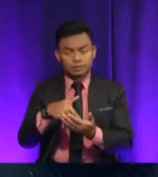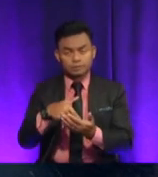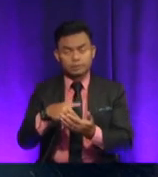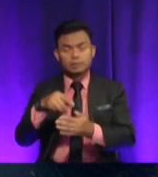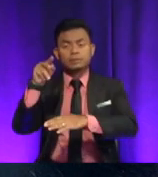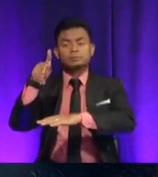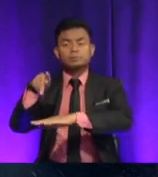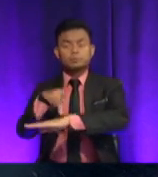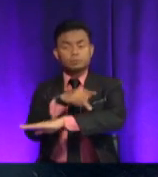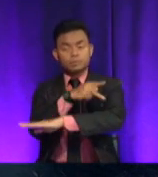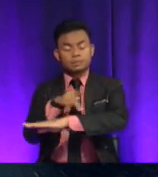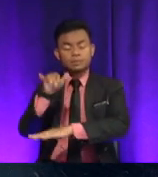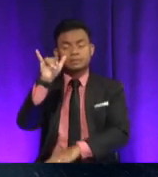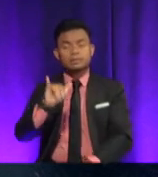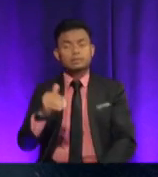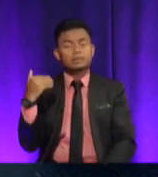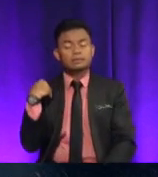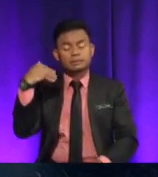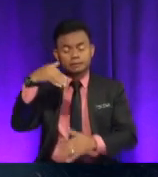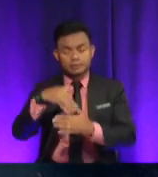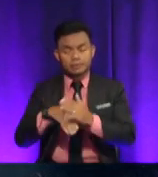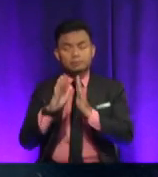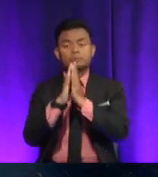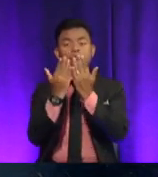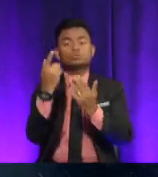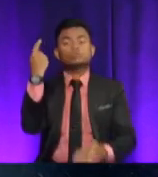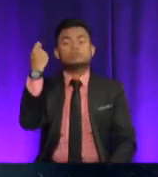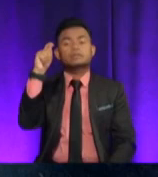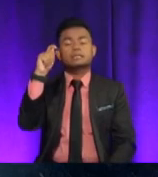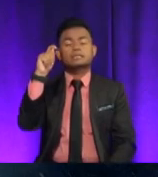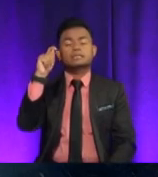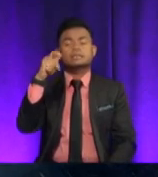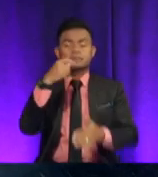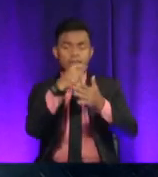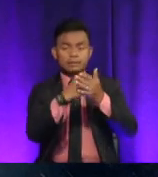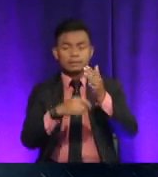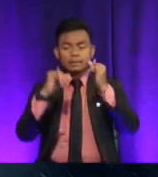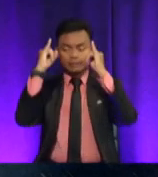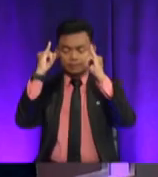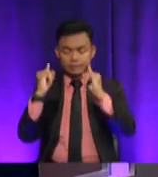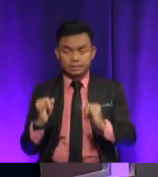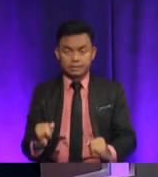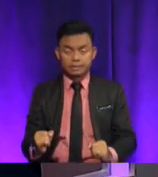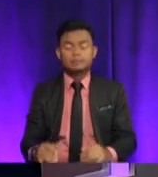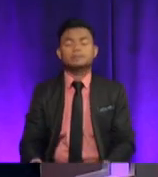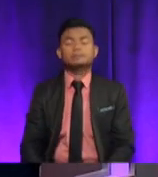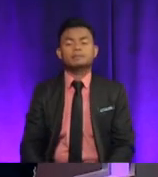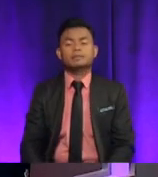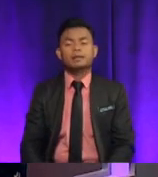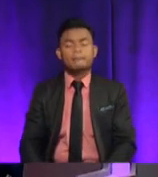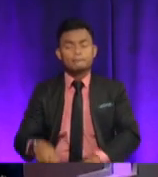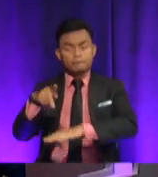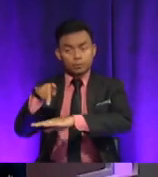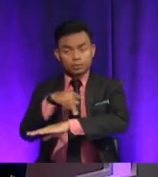terdapat di dalam buku teks nilai Insan yaitu puisi syair Bidasari di mana dalam buku